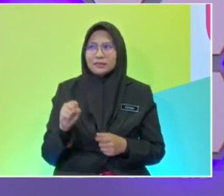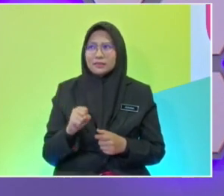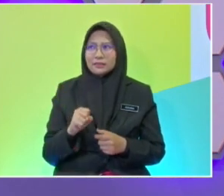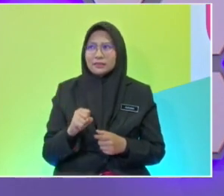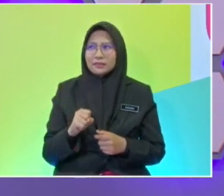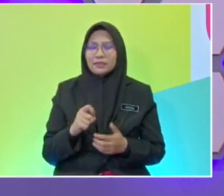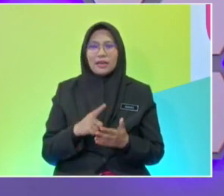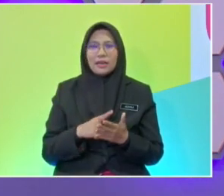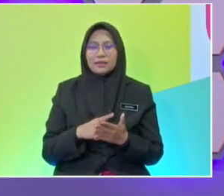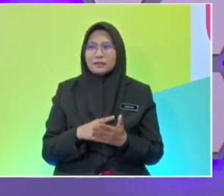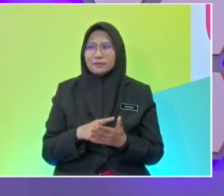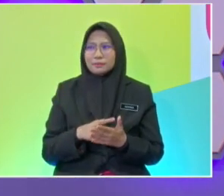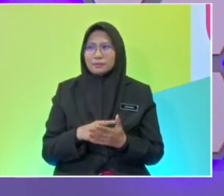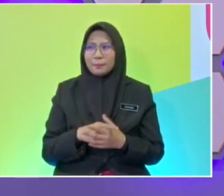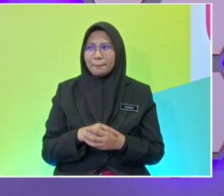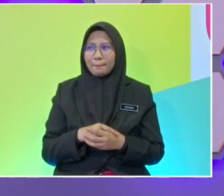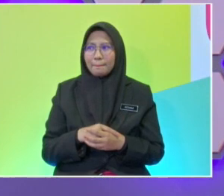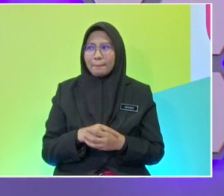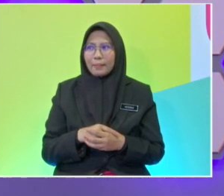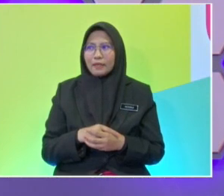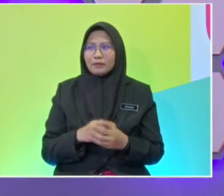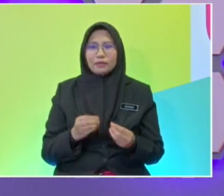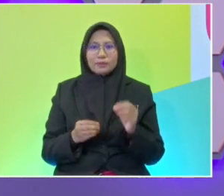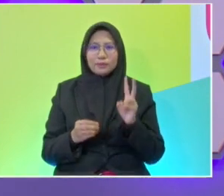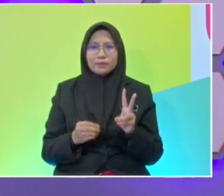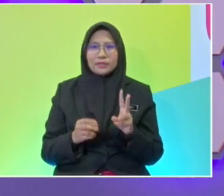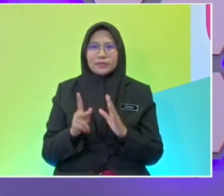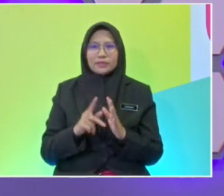tersebut oke yang kedua namun